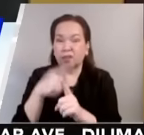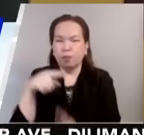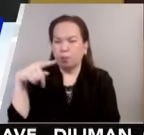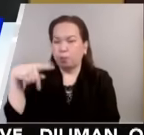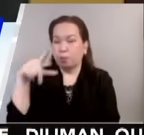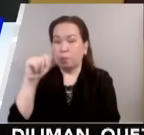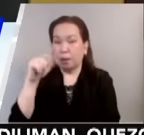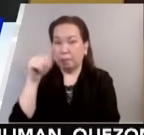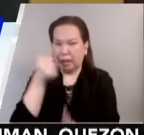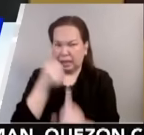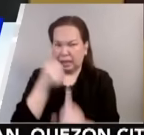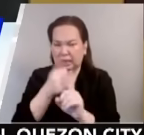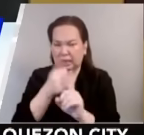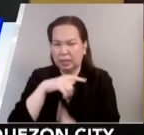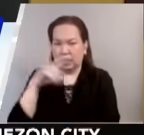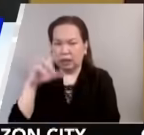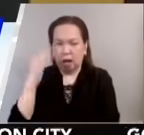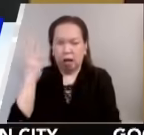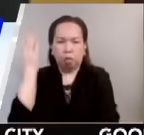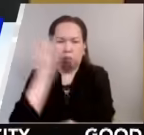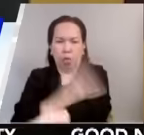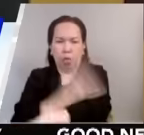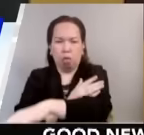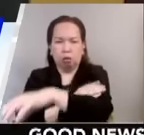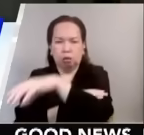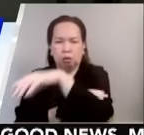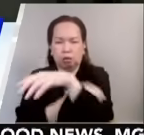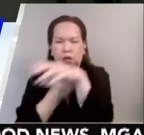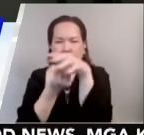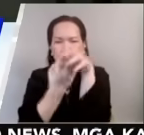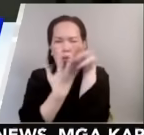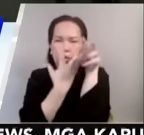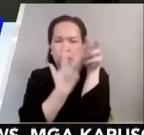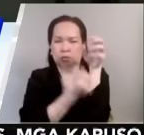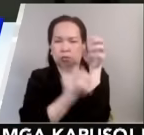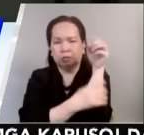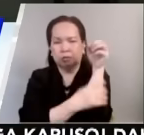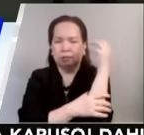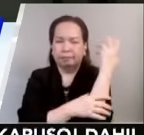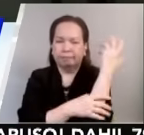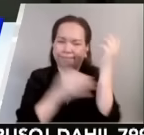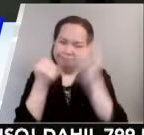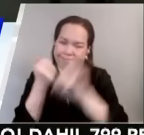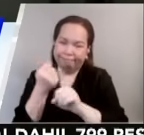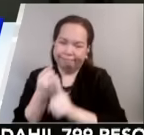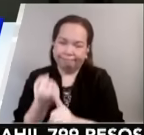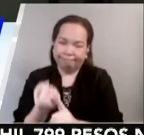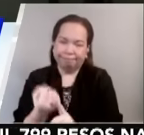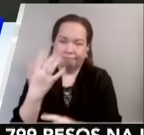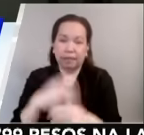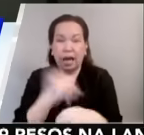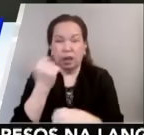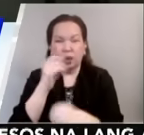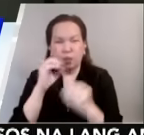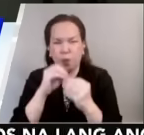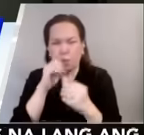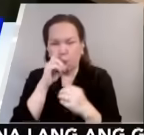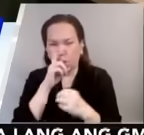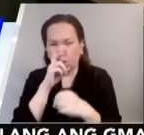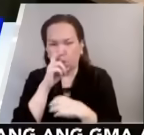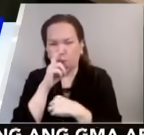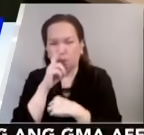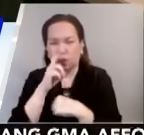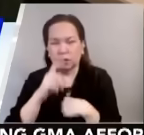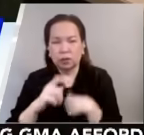mangled left hand So ibig sabihin non sabog talaga sa kamay niya ang pinakamatanda namang biktima ay 72 taong gulang na